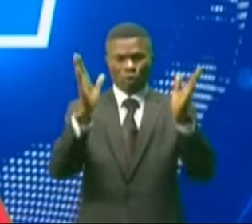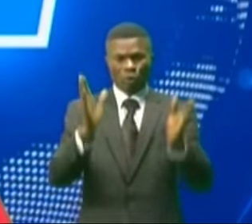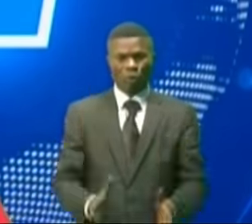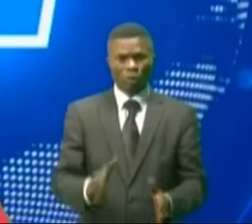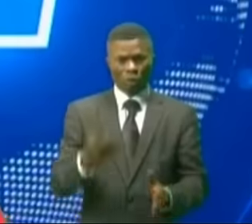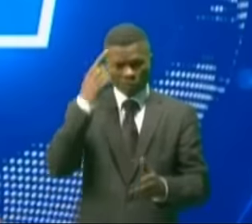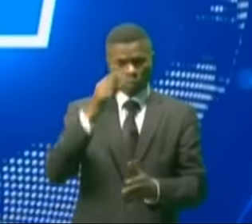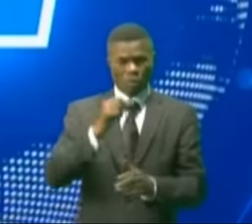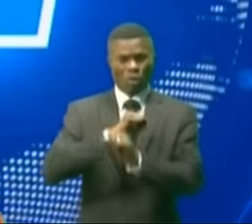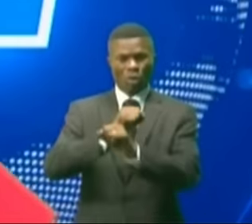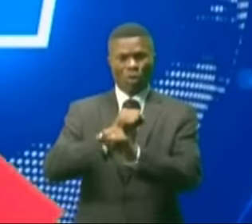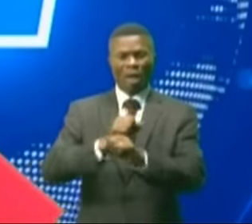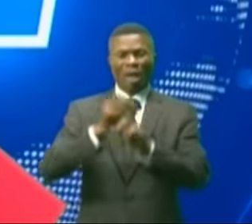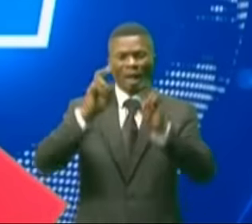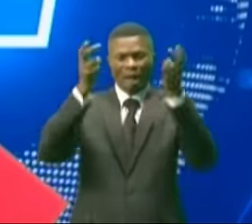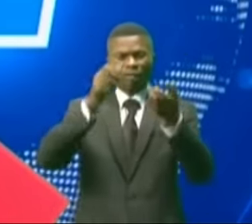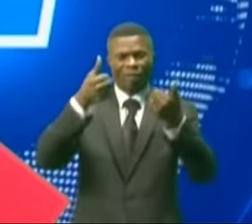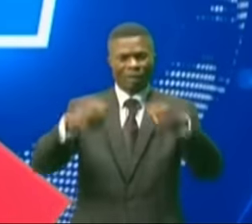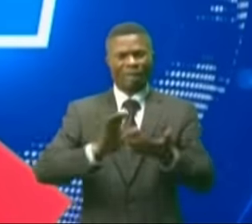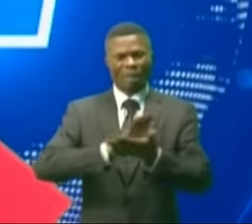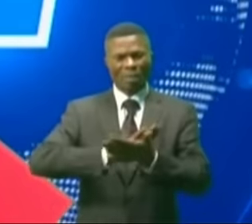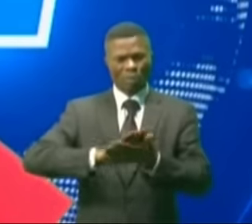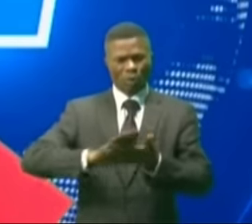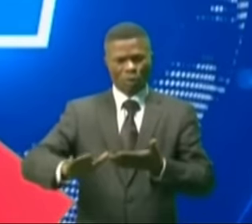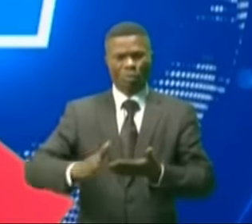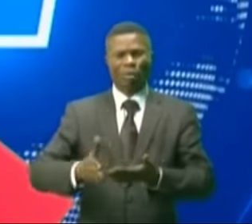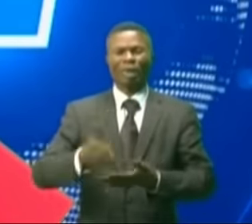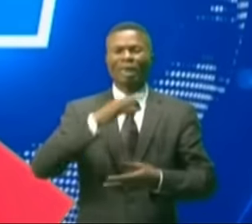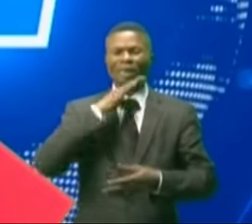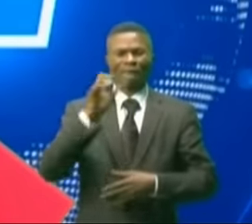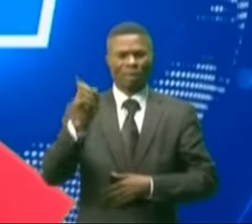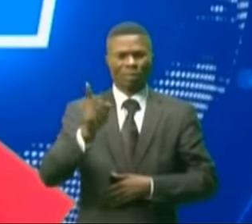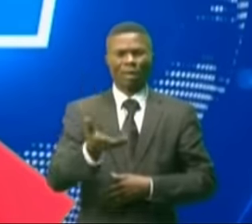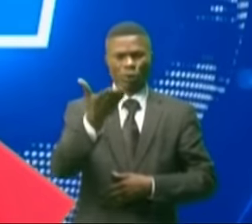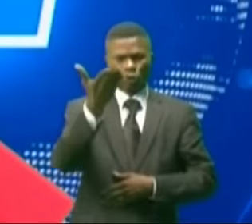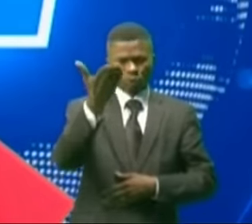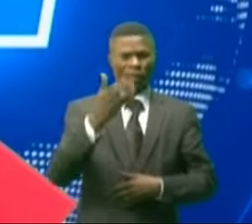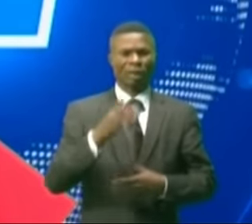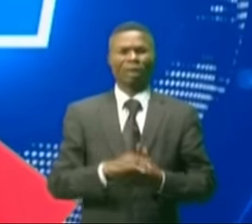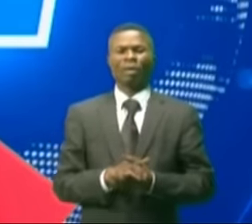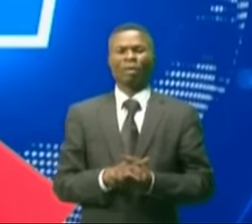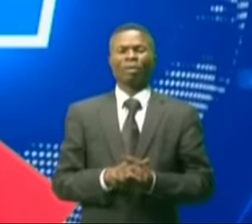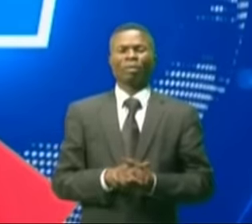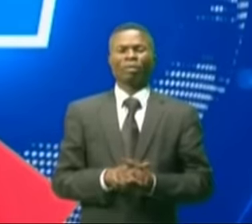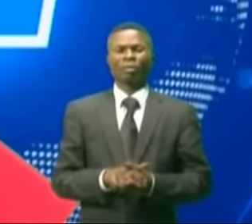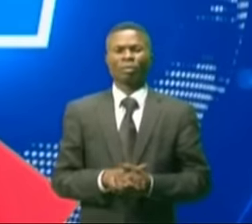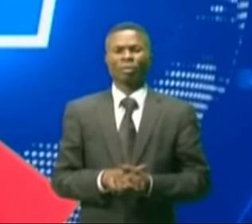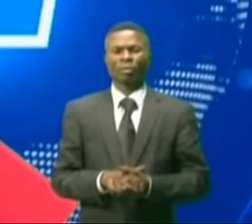pour garder la ville salubre, nous dit Alain Bikaye dans ce reportage.